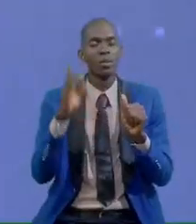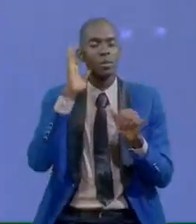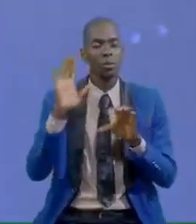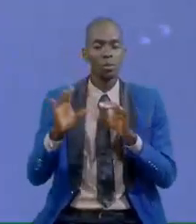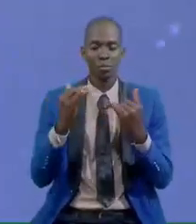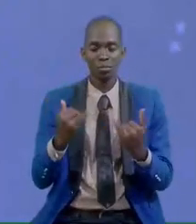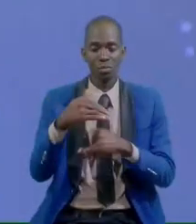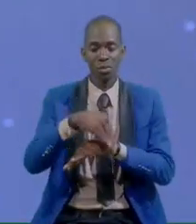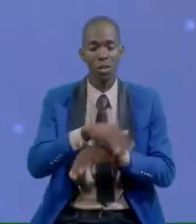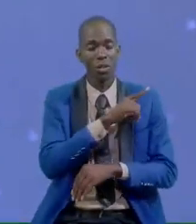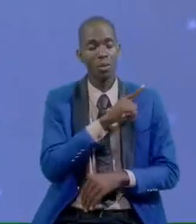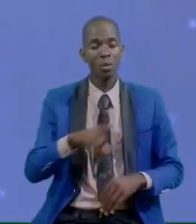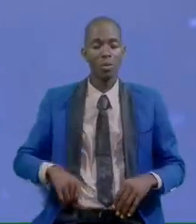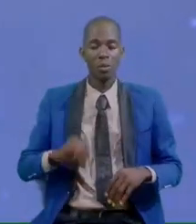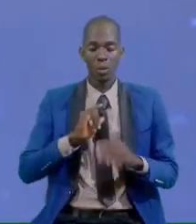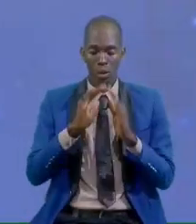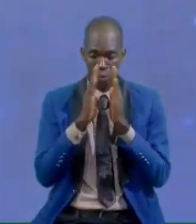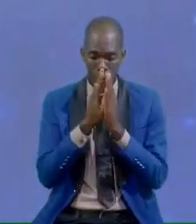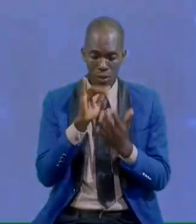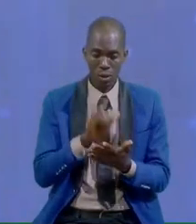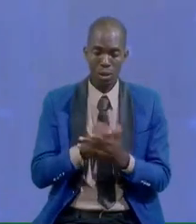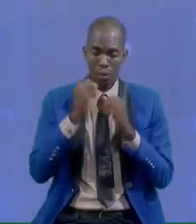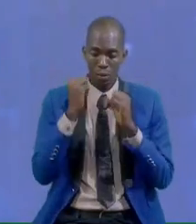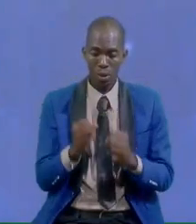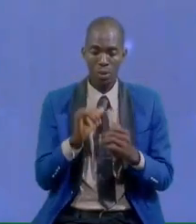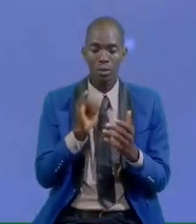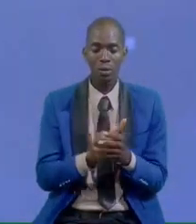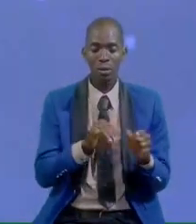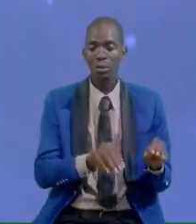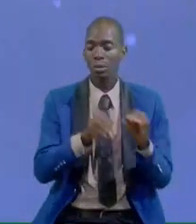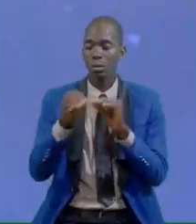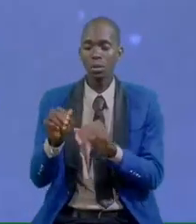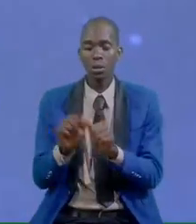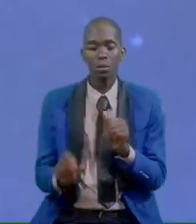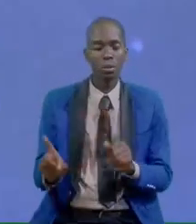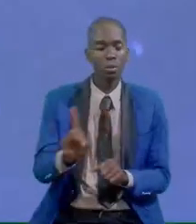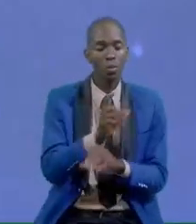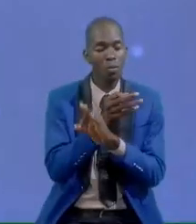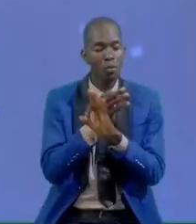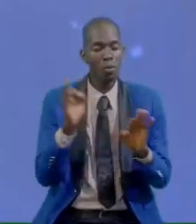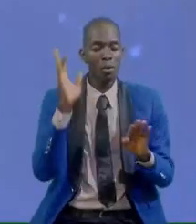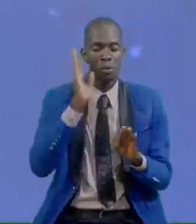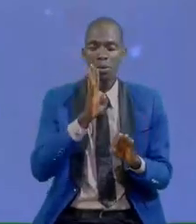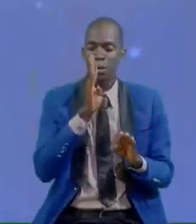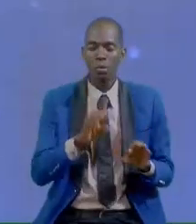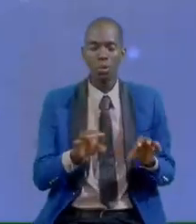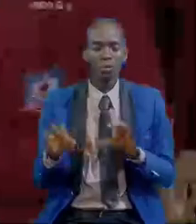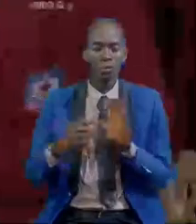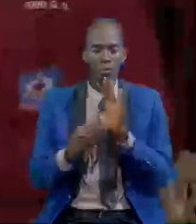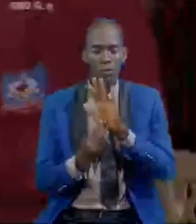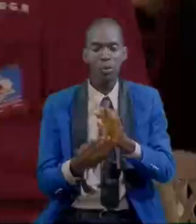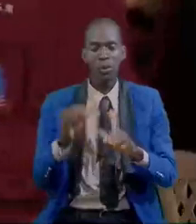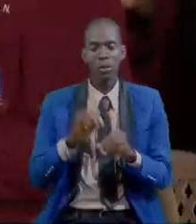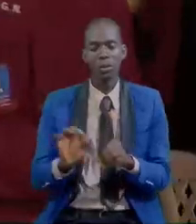soir, Seigneur, je prie que cette puissance qui a franchi tout le monde soit manifestée ce soir